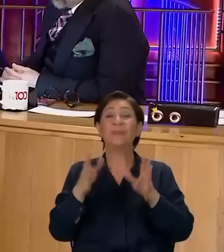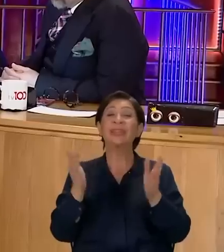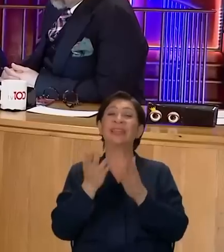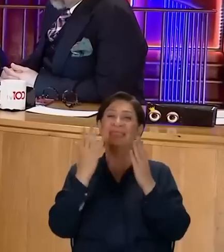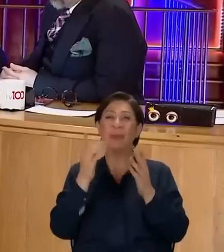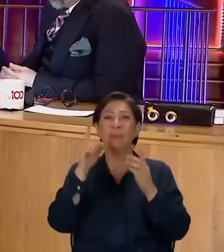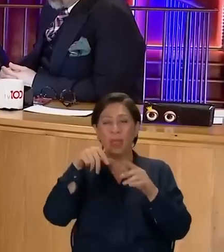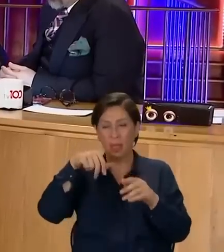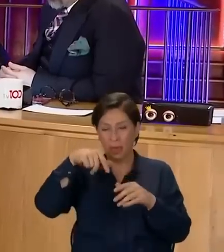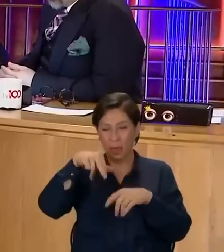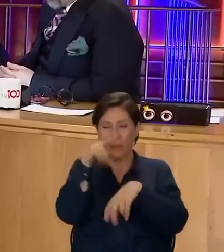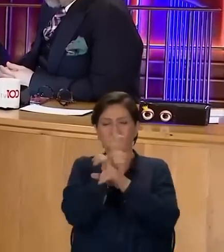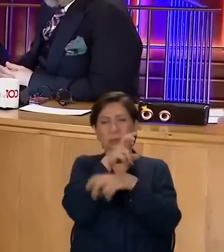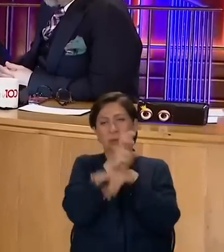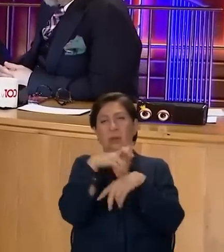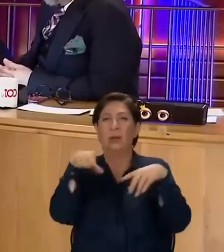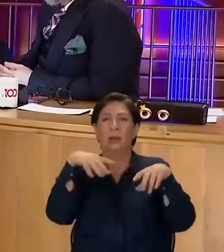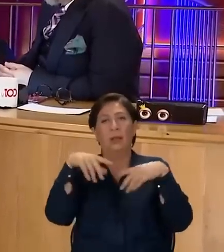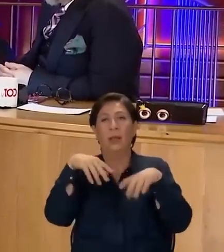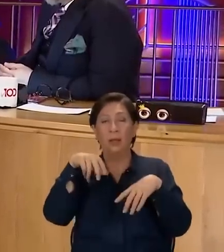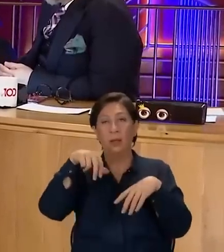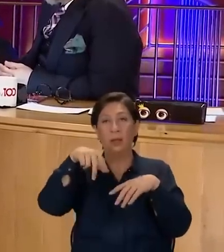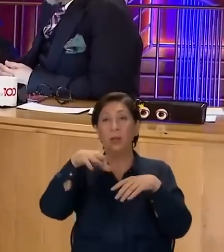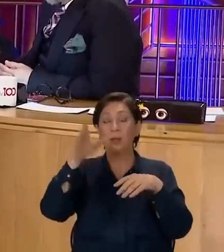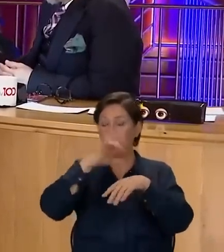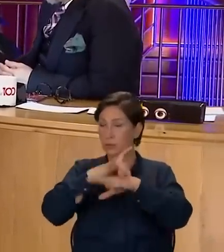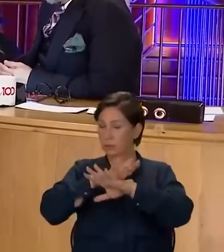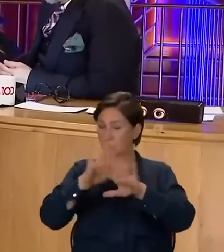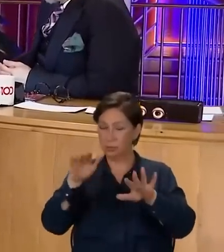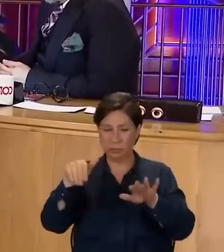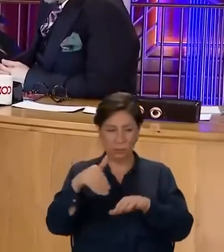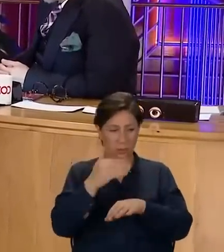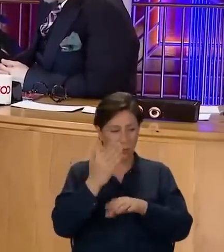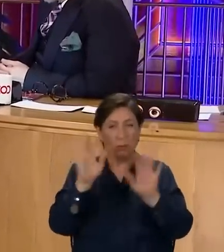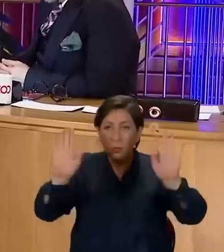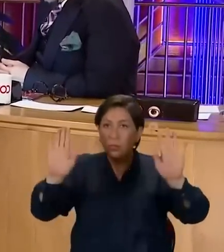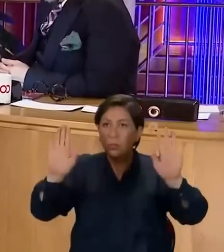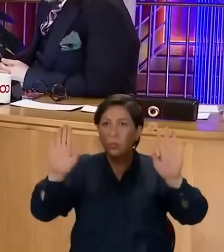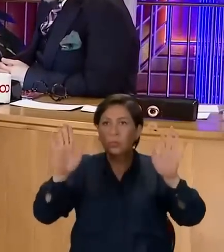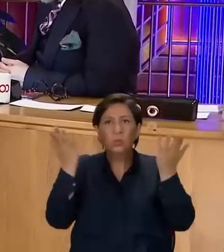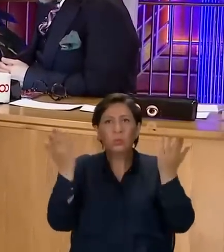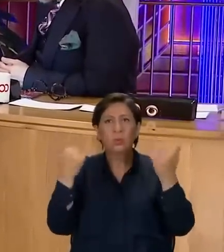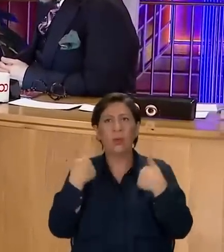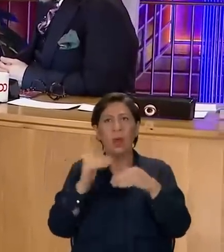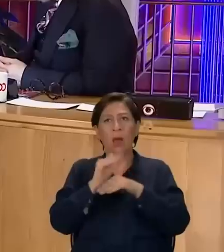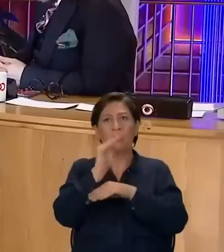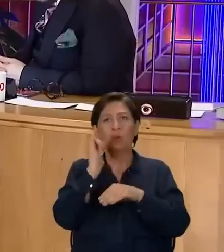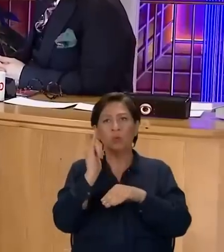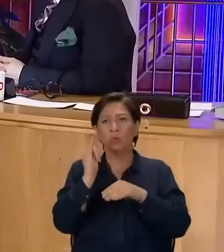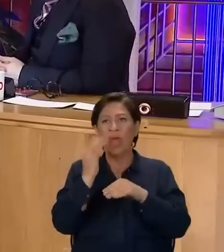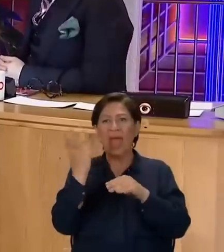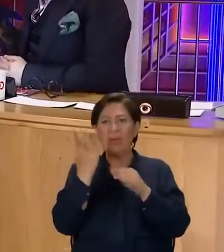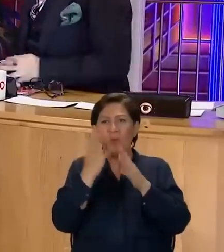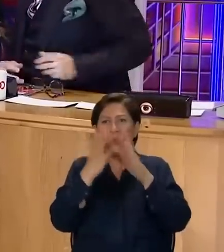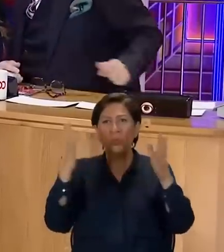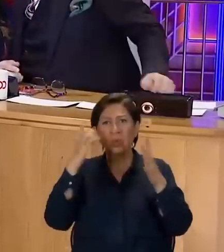peki. Yaşayan bir iskeletim. Bunları yaşadıktan sonra, çıktıktan sonra hastaneden dedim ki bir dakika ya. Ya bugüne kadar hayatımda kötü giden en fazla, en